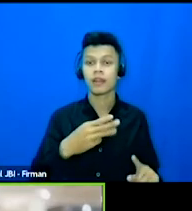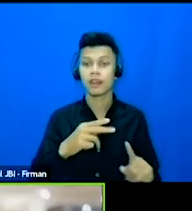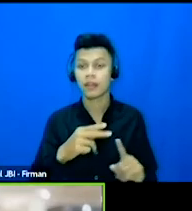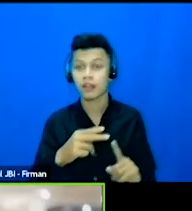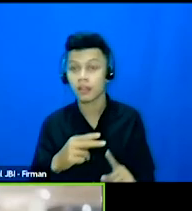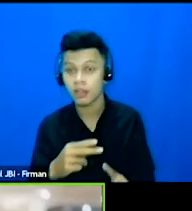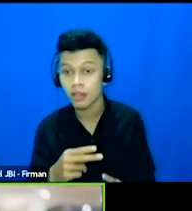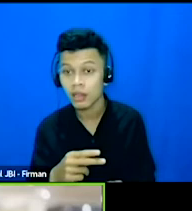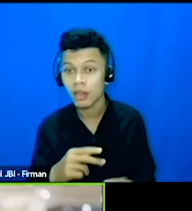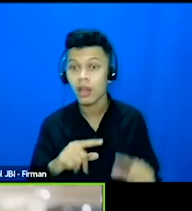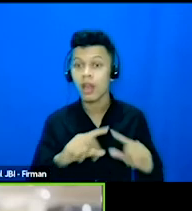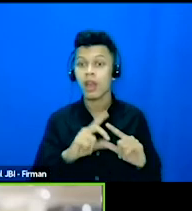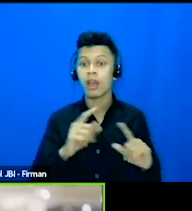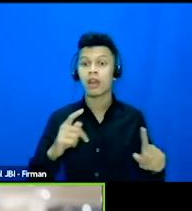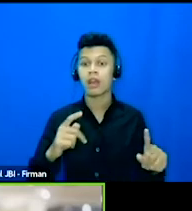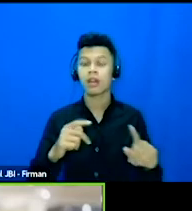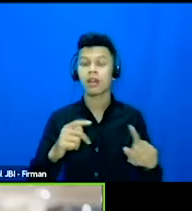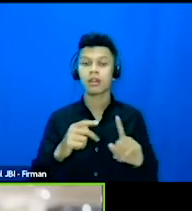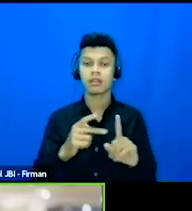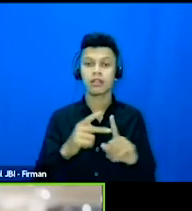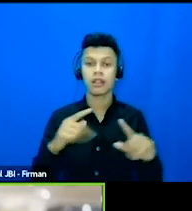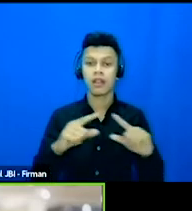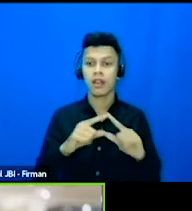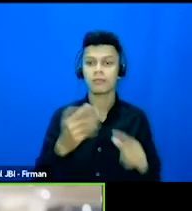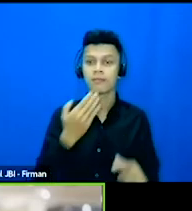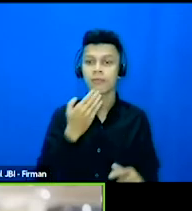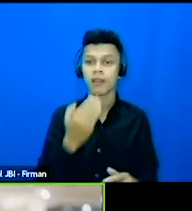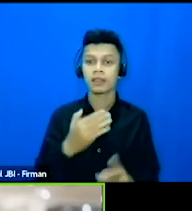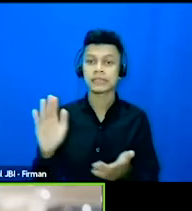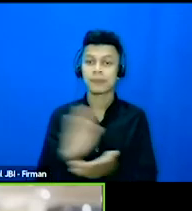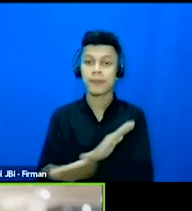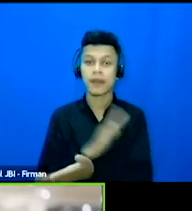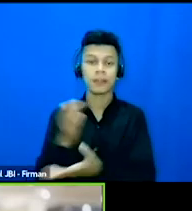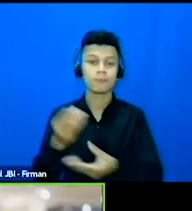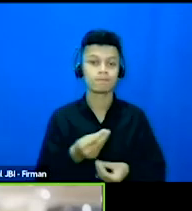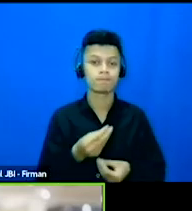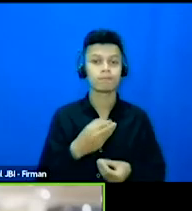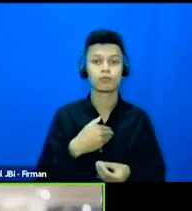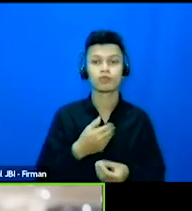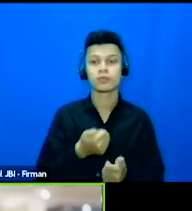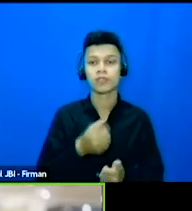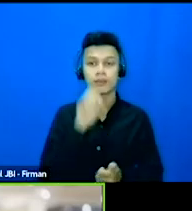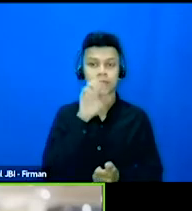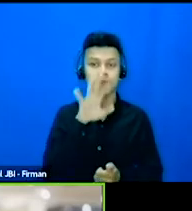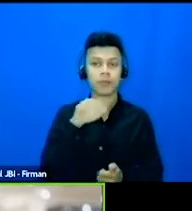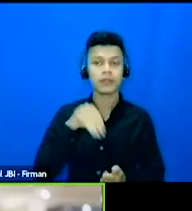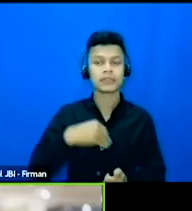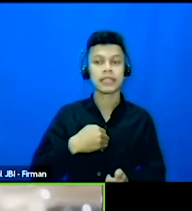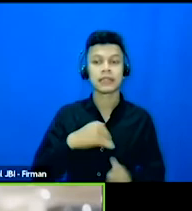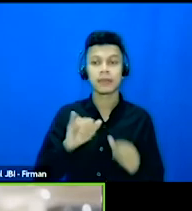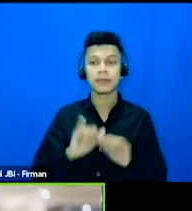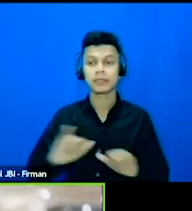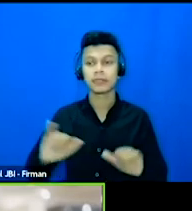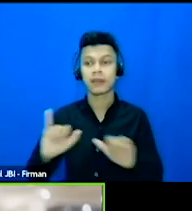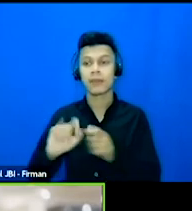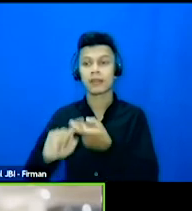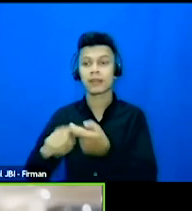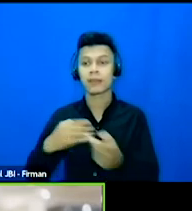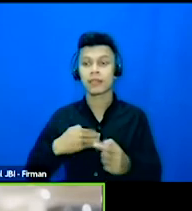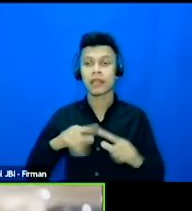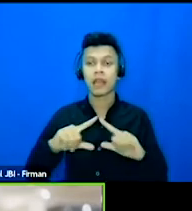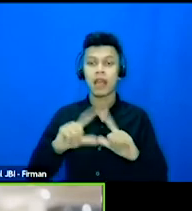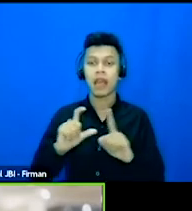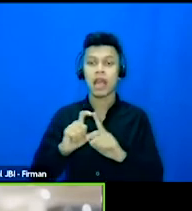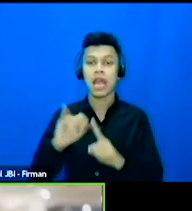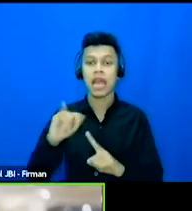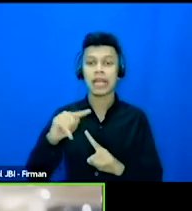hidup Bappenas Terima kasih telah memberikan kesempatan kepada kami untuk ah memberikan sedikit tanggapan disini saya juga bersama dengan akan saya masterd yang